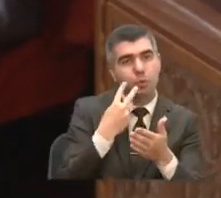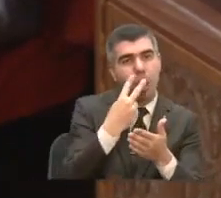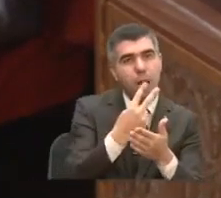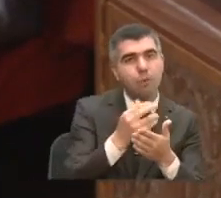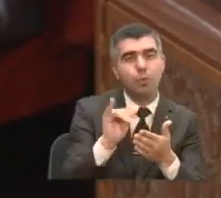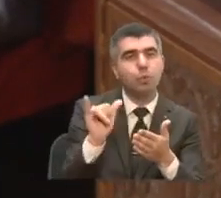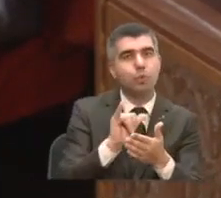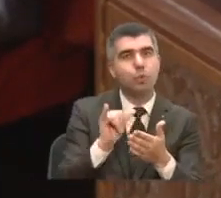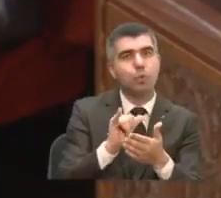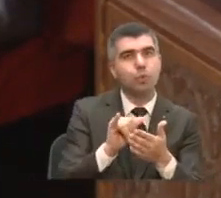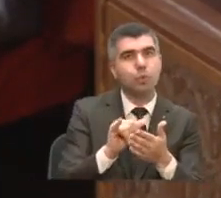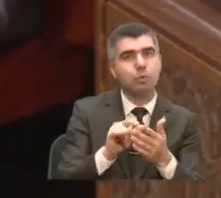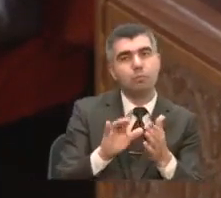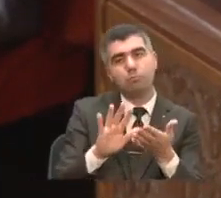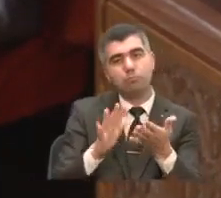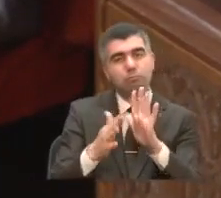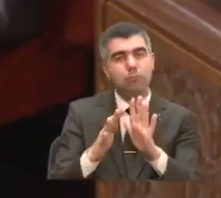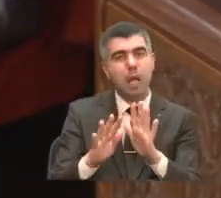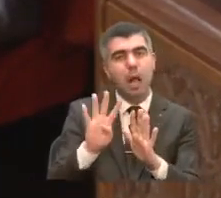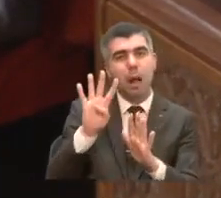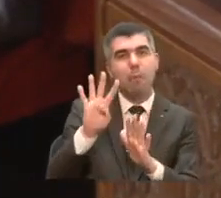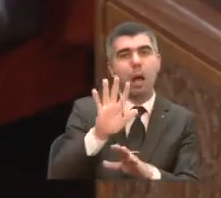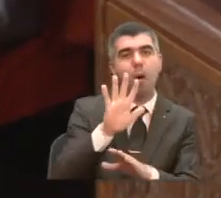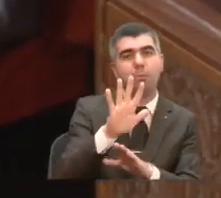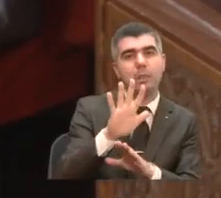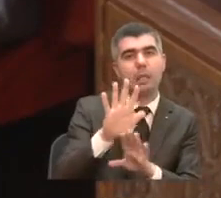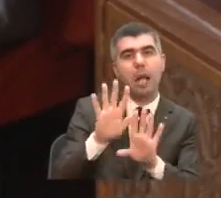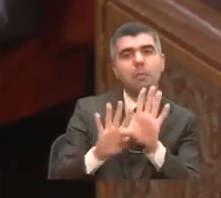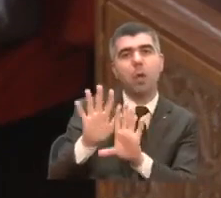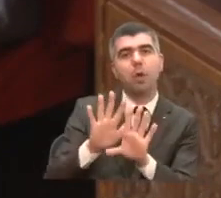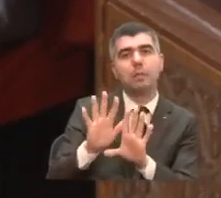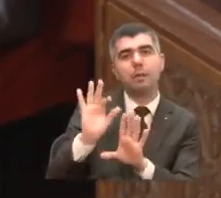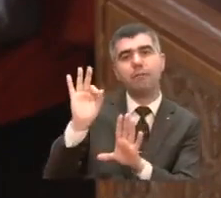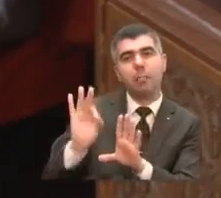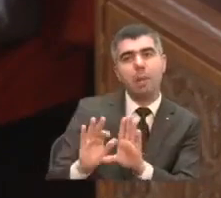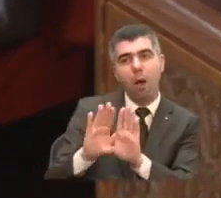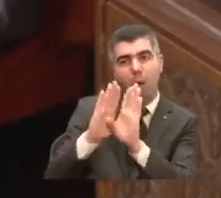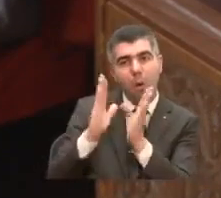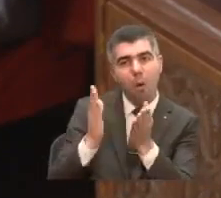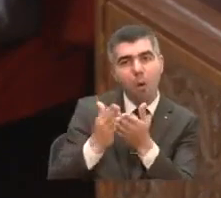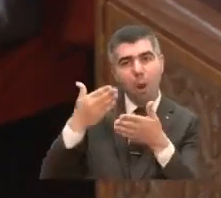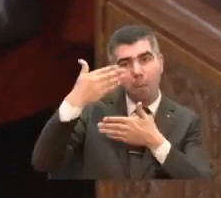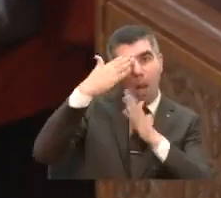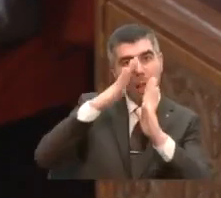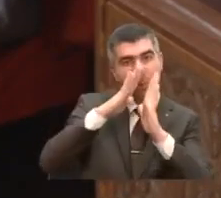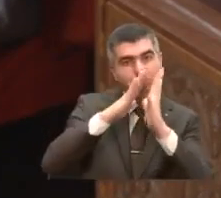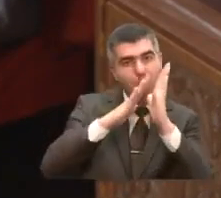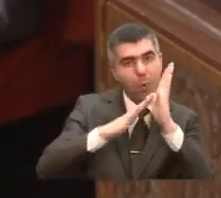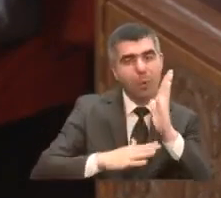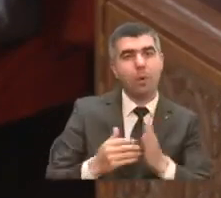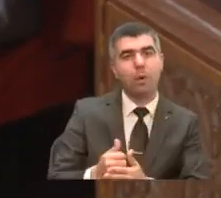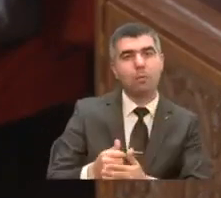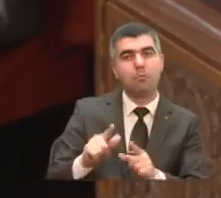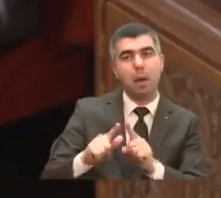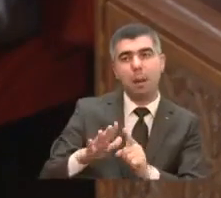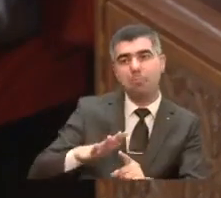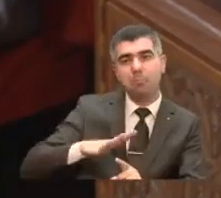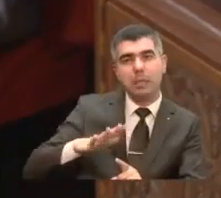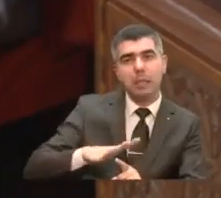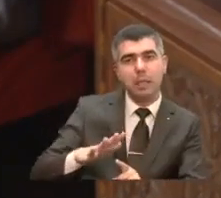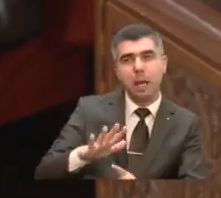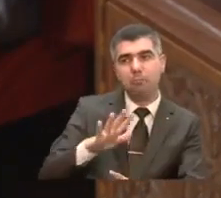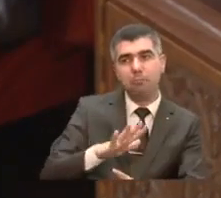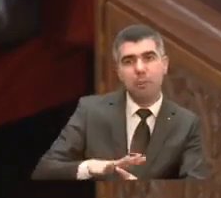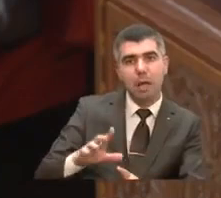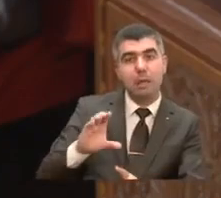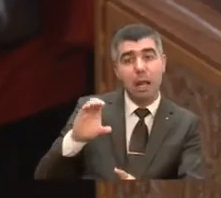الملء راها في حدود 54-55% على الصعيد الوطني، لكن في كثير من المدن اللي هي كبيره وفيها العدد ديال العربات بحال